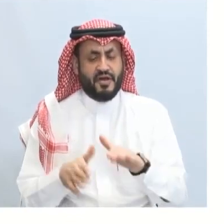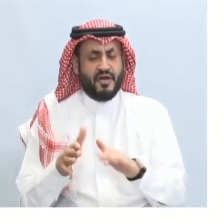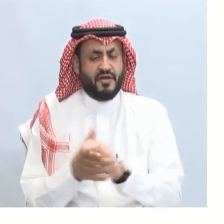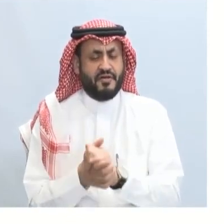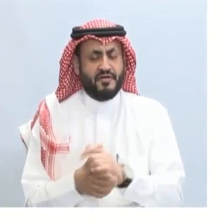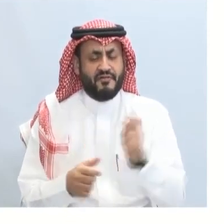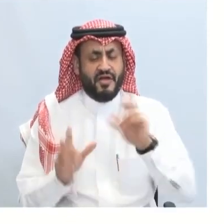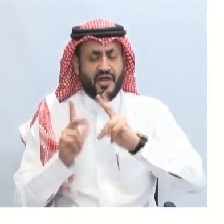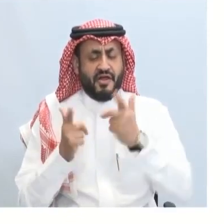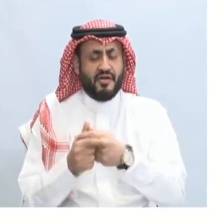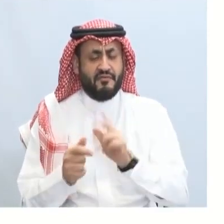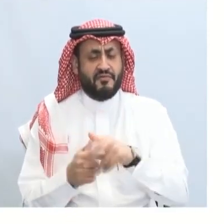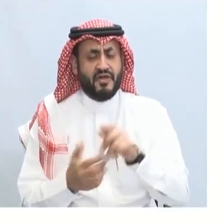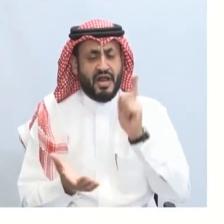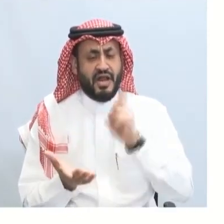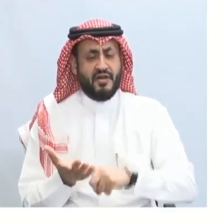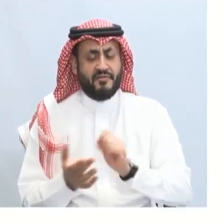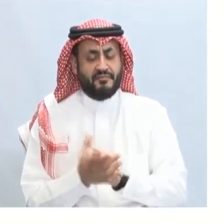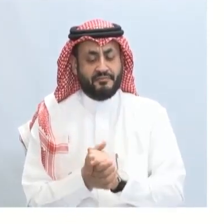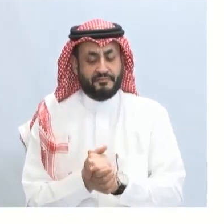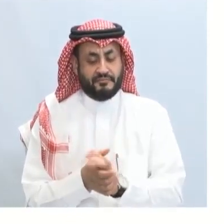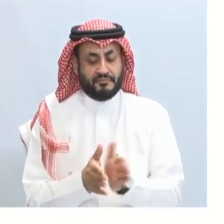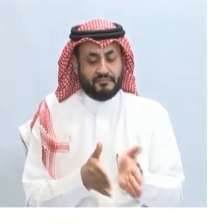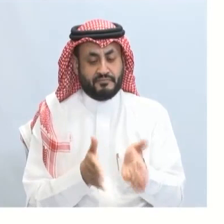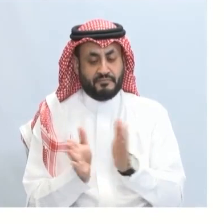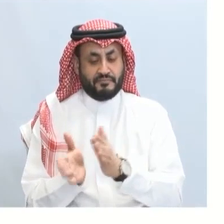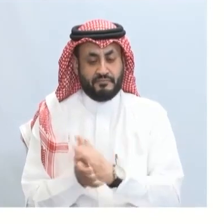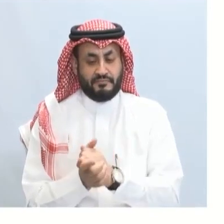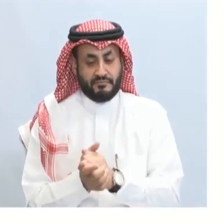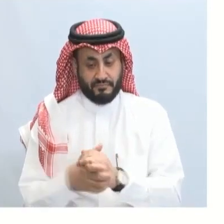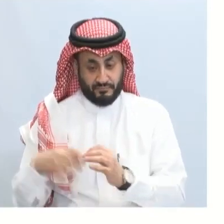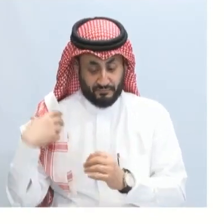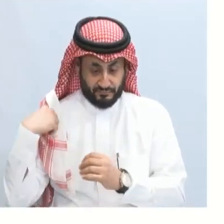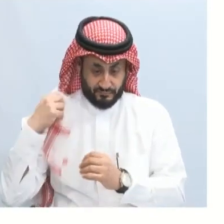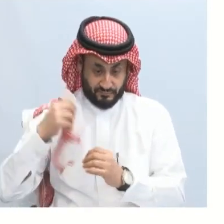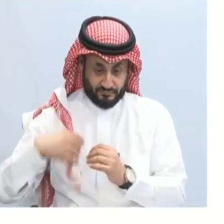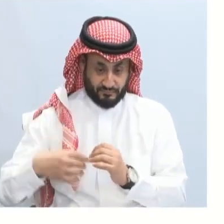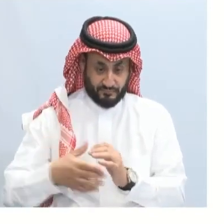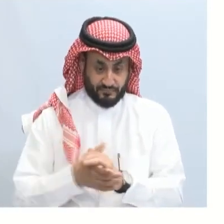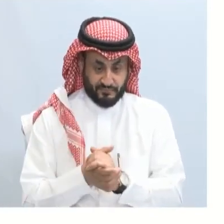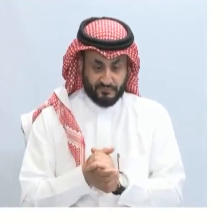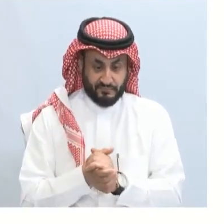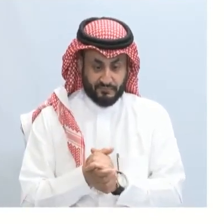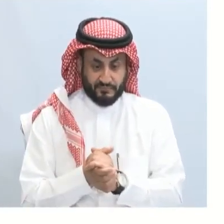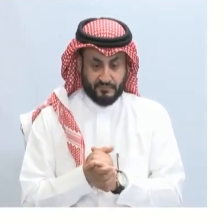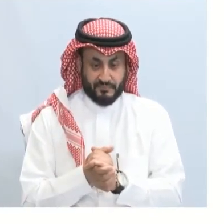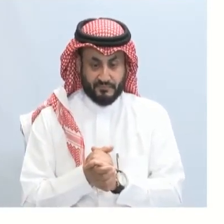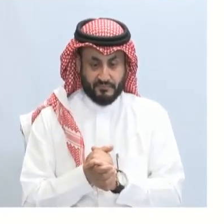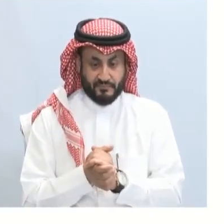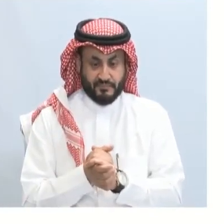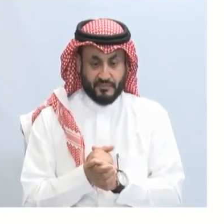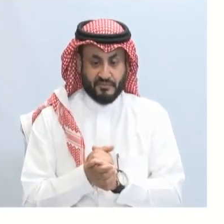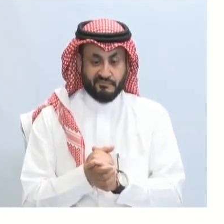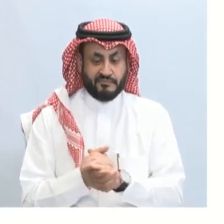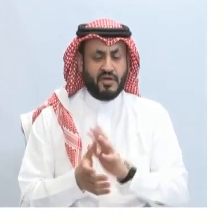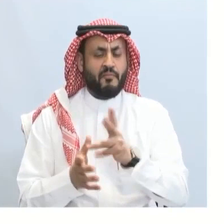ما اتخذت من قرارات ننتقل سويا الى استراتيجيه فجوه التعليم ما معنى